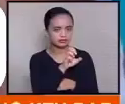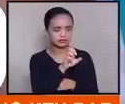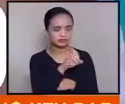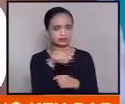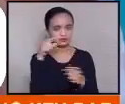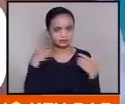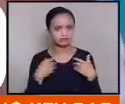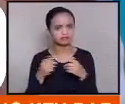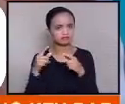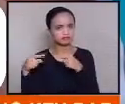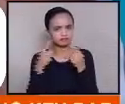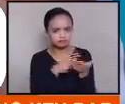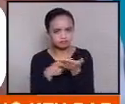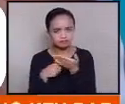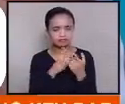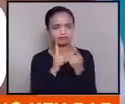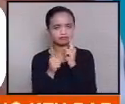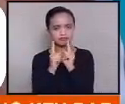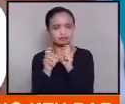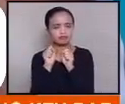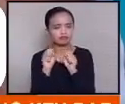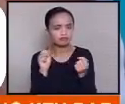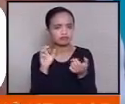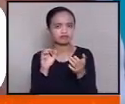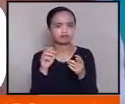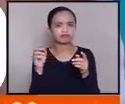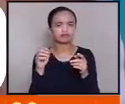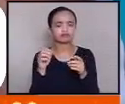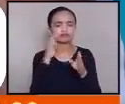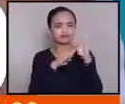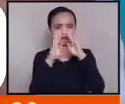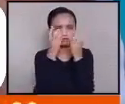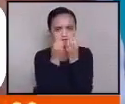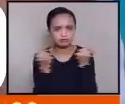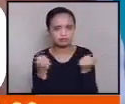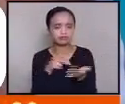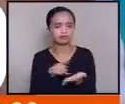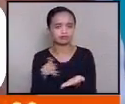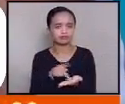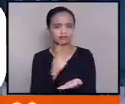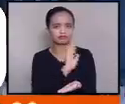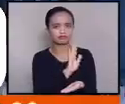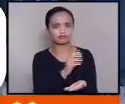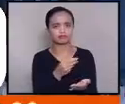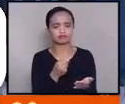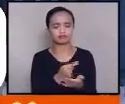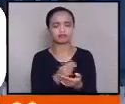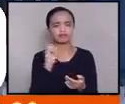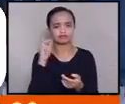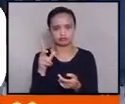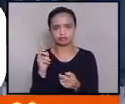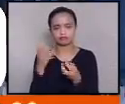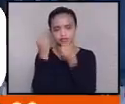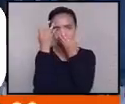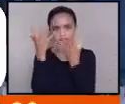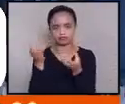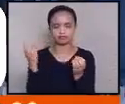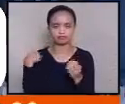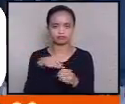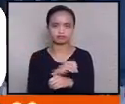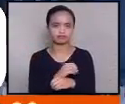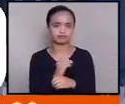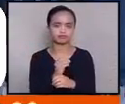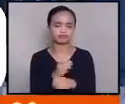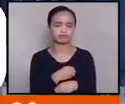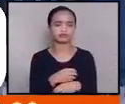lang po mag-usap-usap at para maayos po itong problema at mabayaran po itong mga tao ninyo. Sige po, sir. Ipapaabot ko rin sa aming